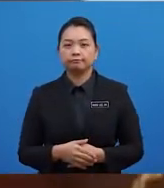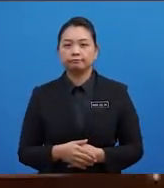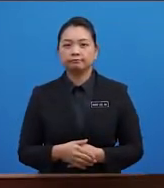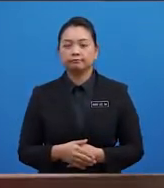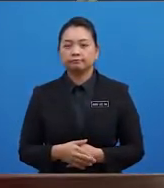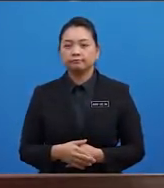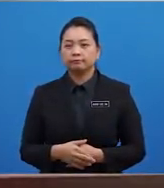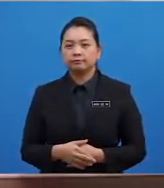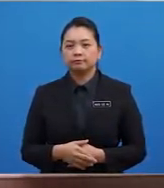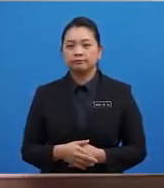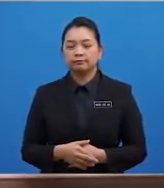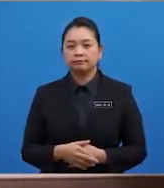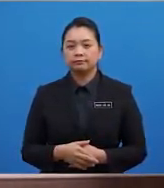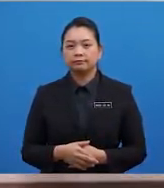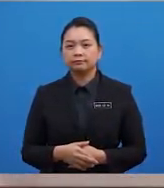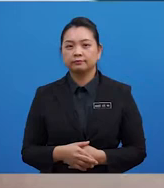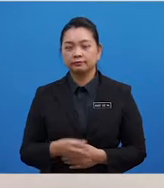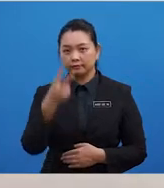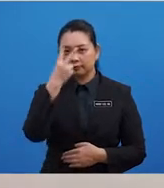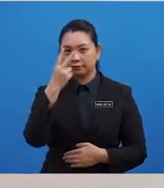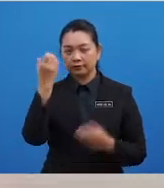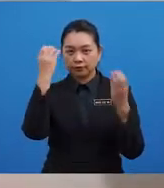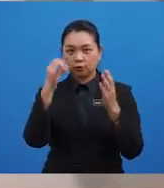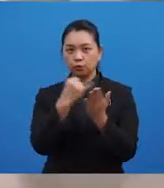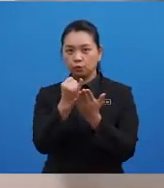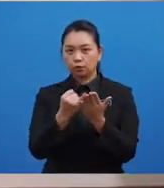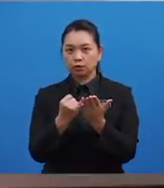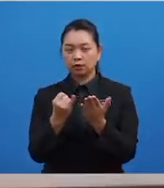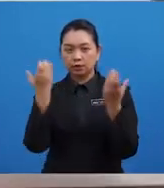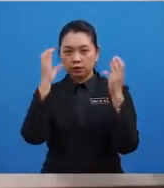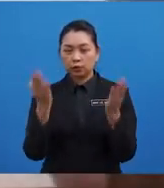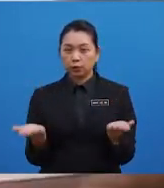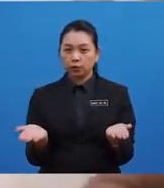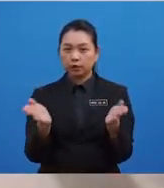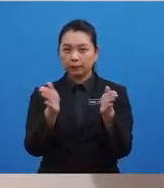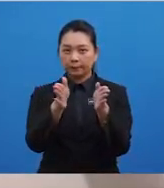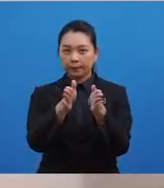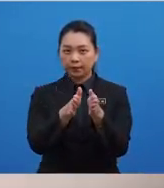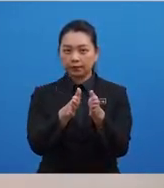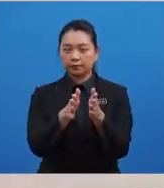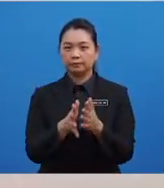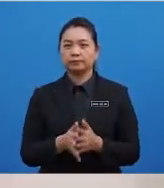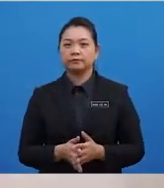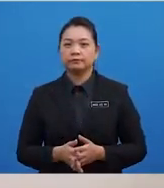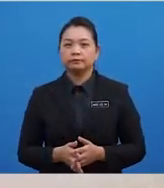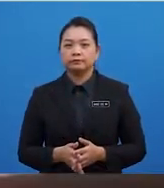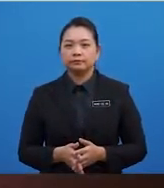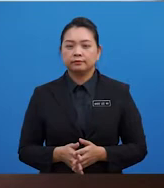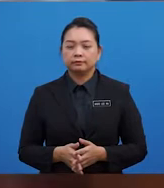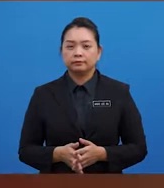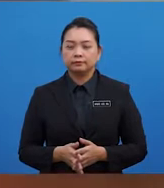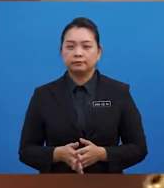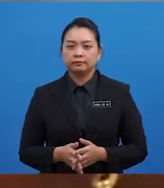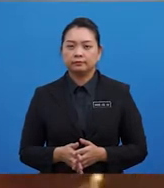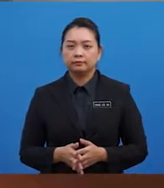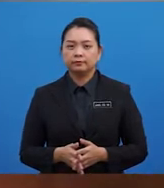Cikgu menggunakan sekeping kertas. Cikgu melipatkan kertas tersebut kepada dua. Di sini kita